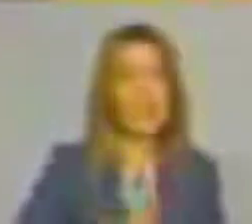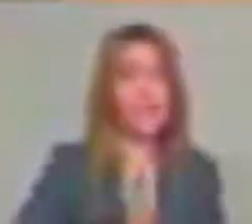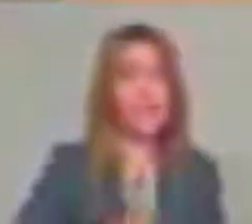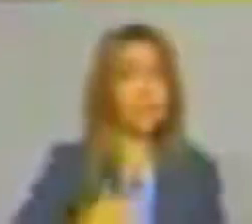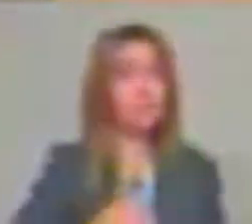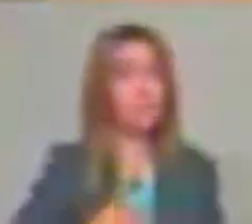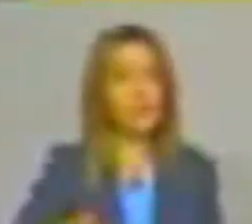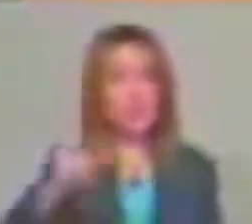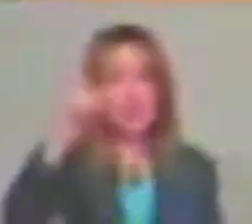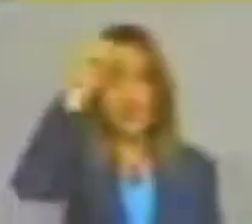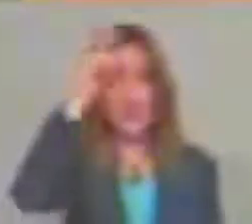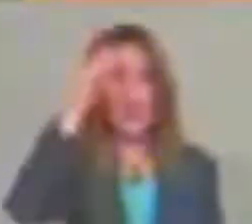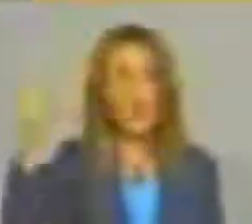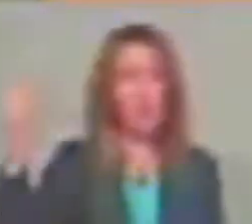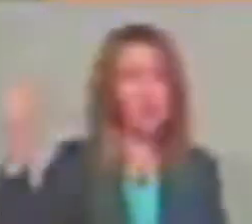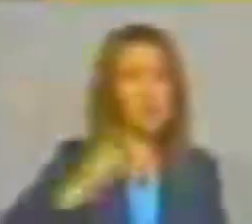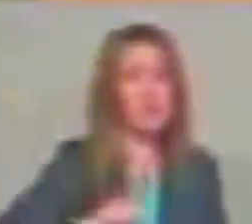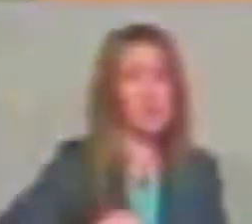Türkiye'nin hainlerinin